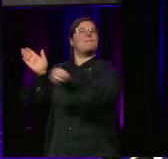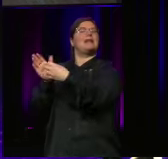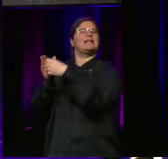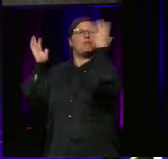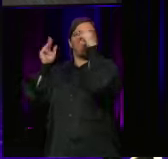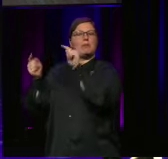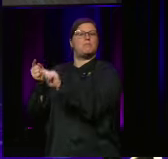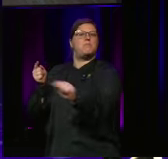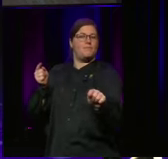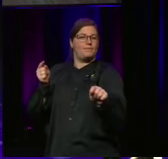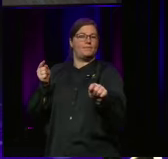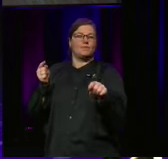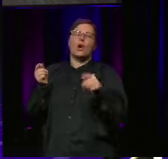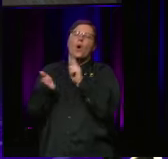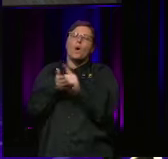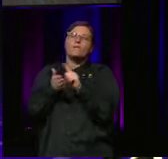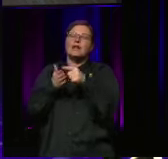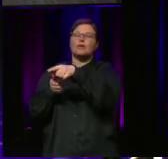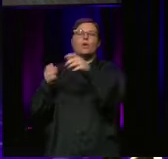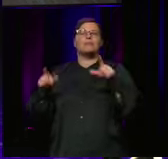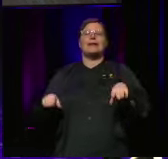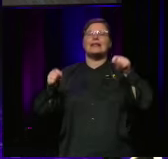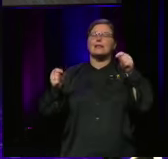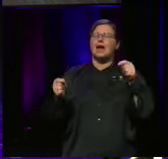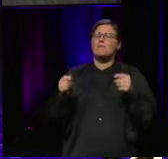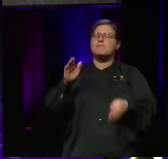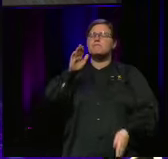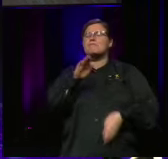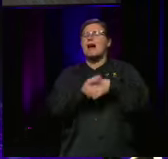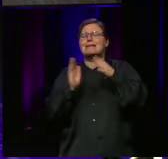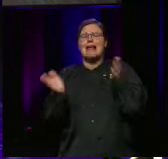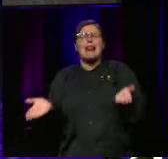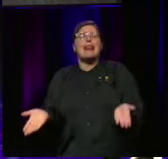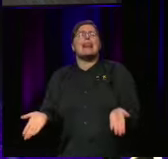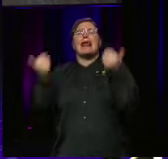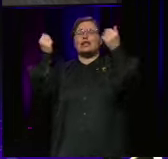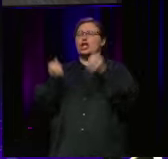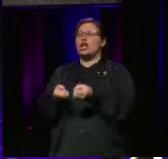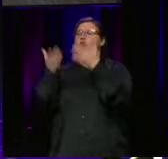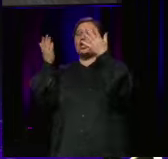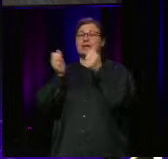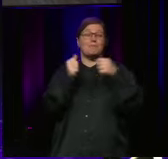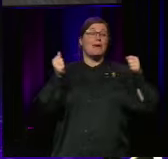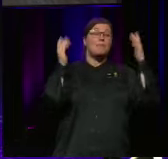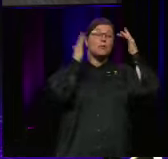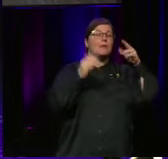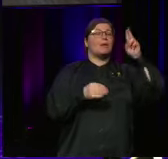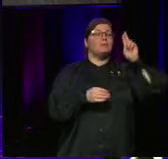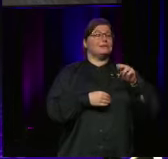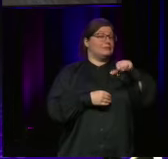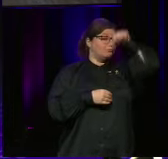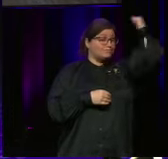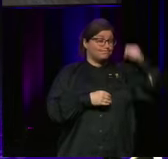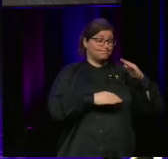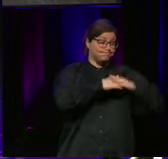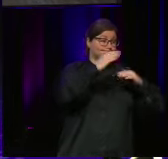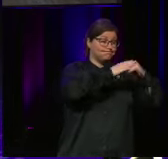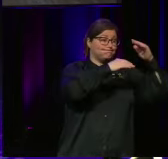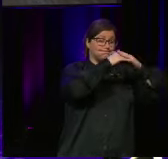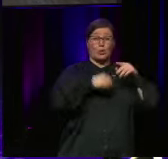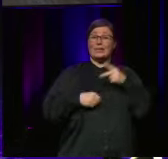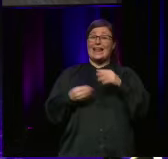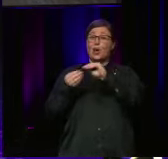så också att man hittar de absolut enklaste lösningarna på de absolut mest komplexa problemen. Och det är sällan en bra